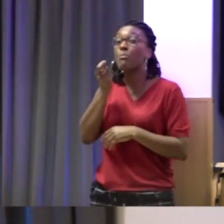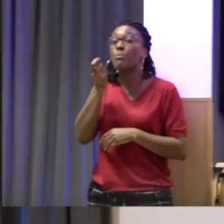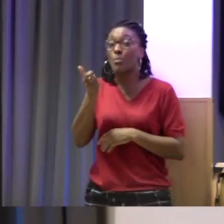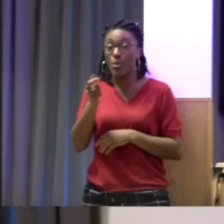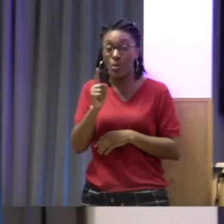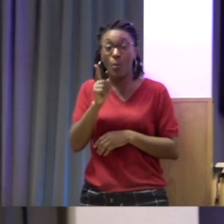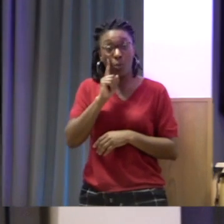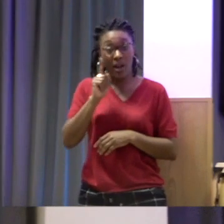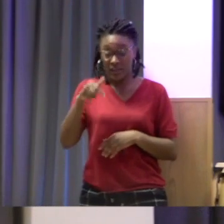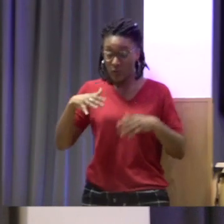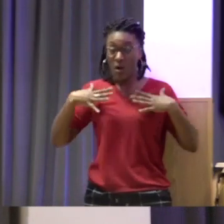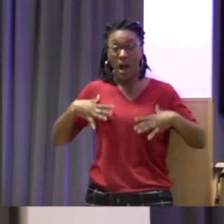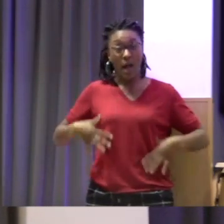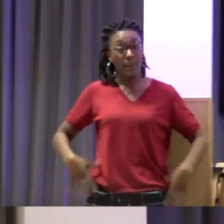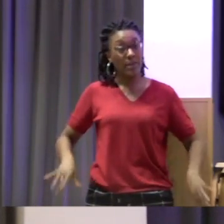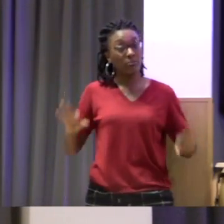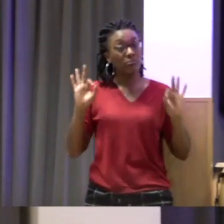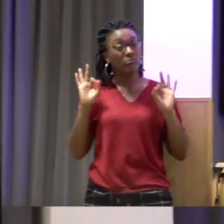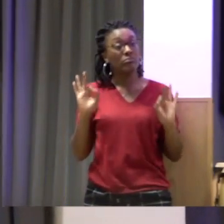porter cet habit de noces.